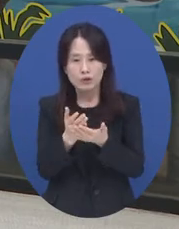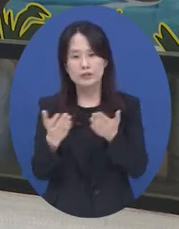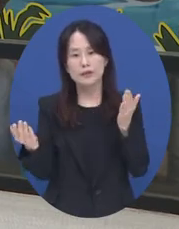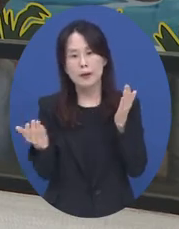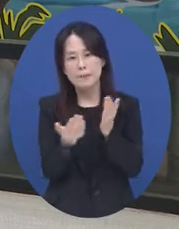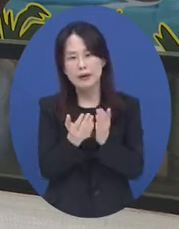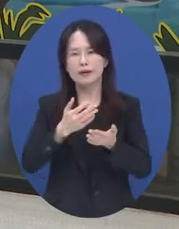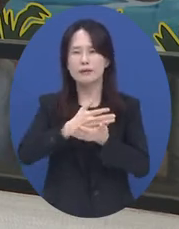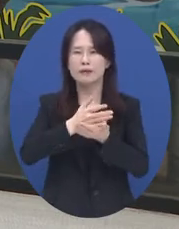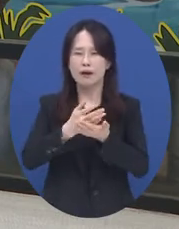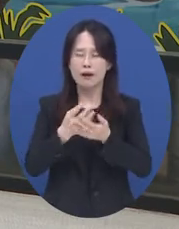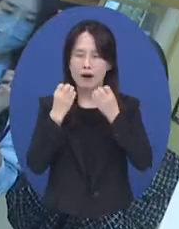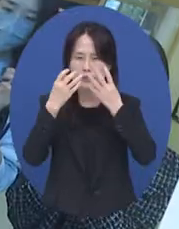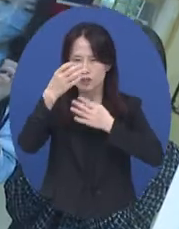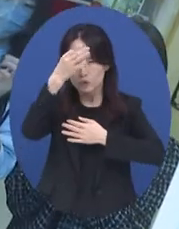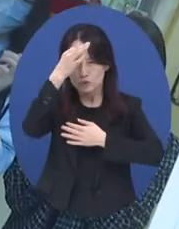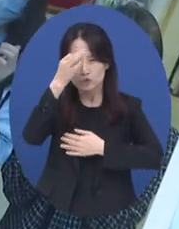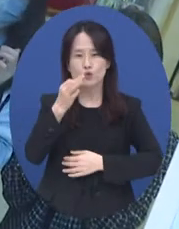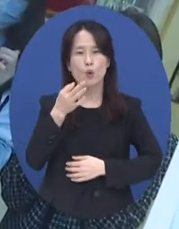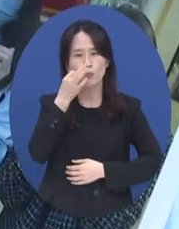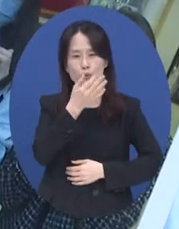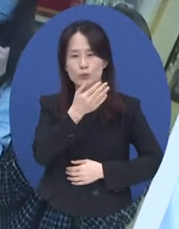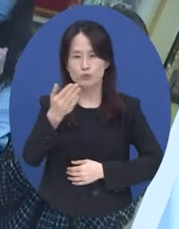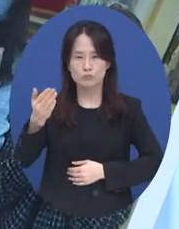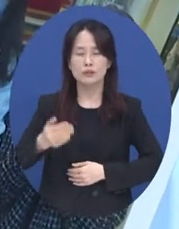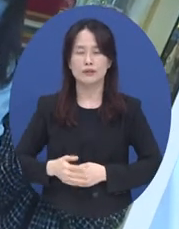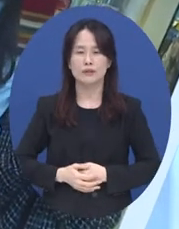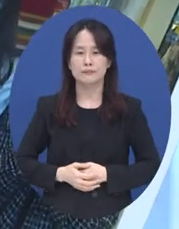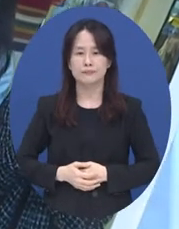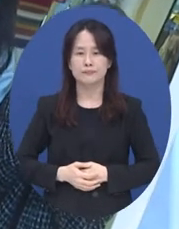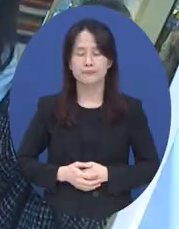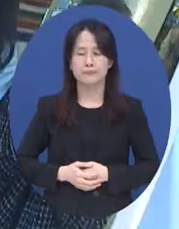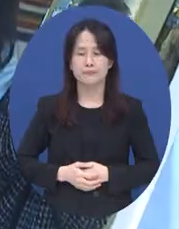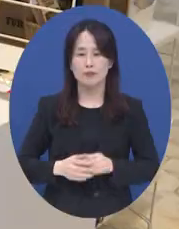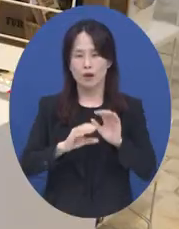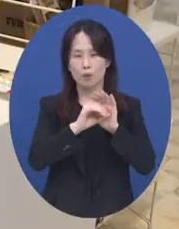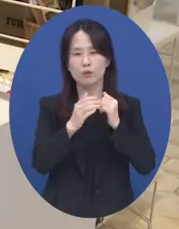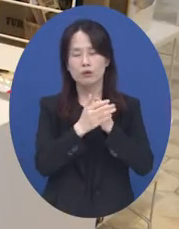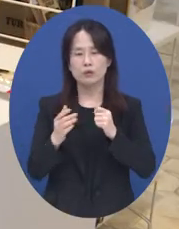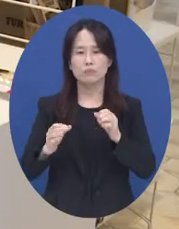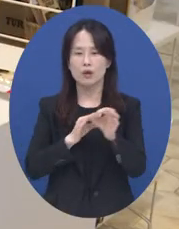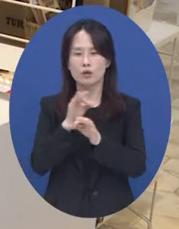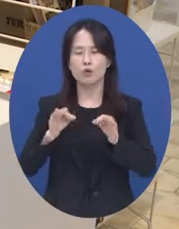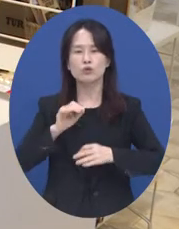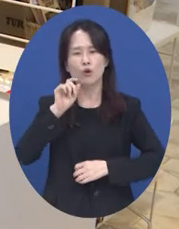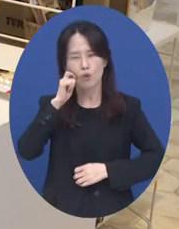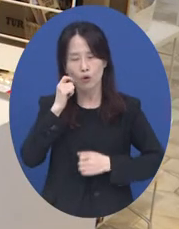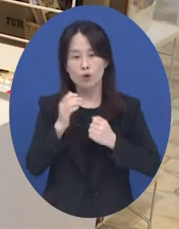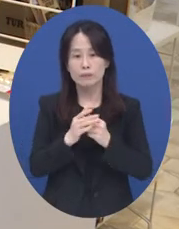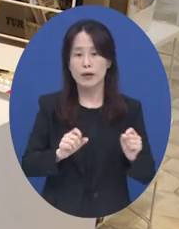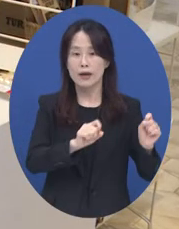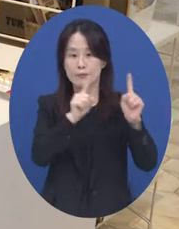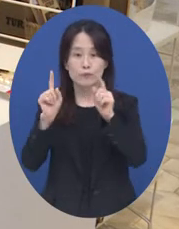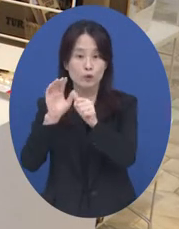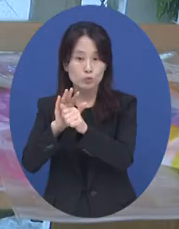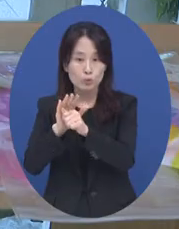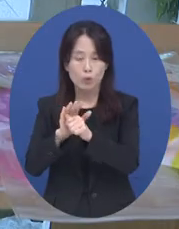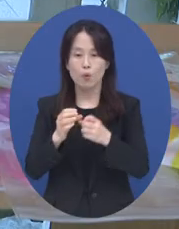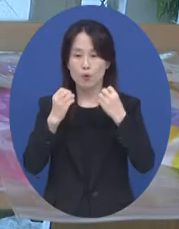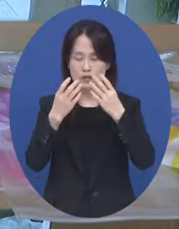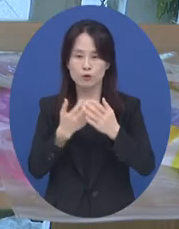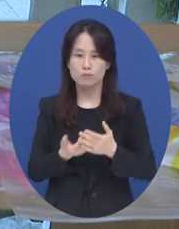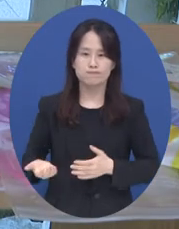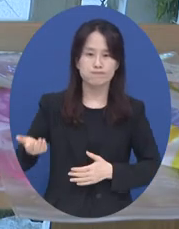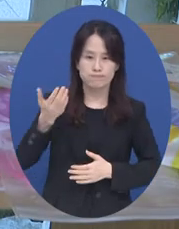성격에 맞는 다양한 신기술을 장착했습니다. 경기도는 코로나19로 어려운 상권에 활기를 불어넣고 새